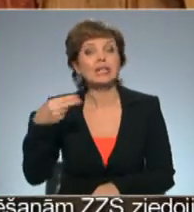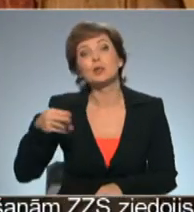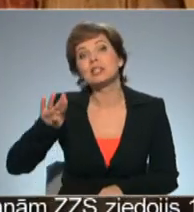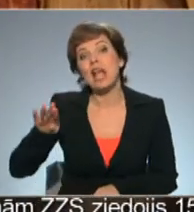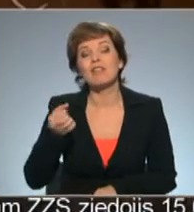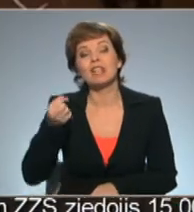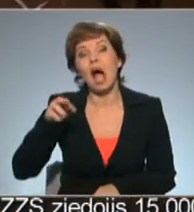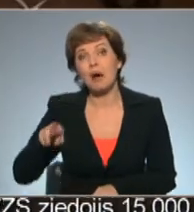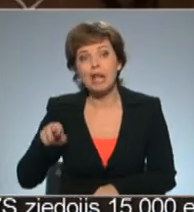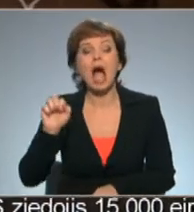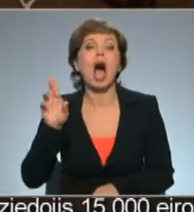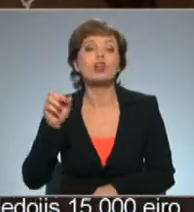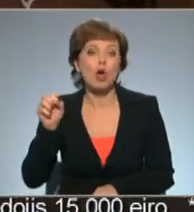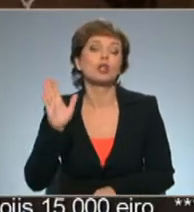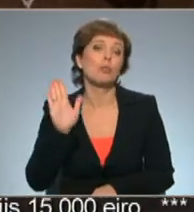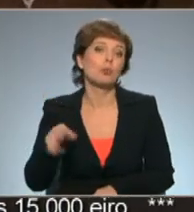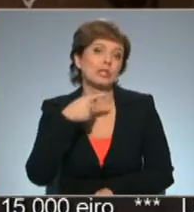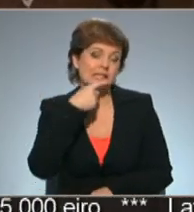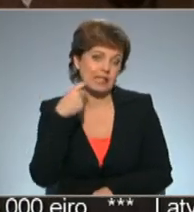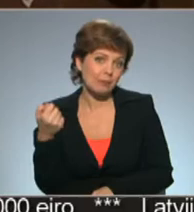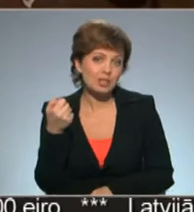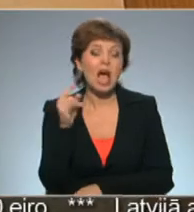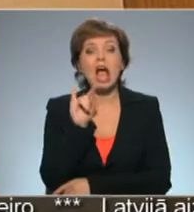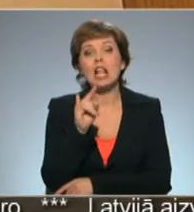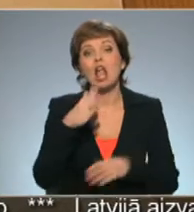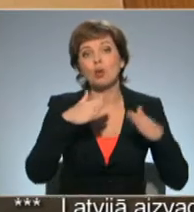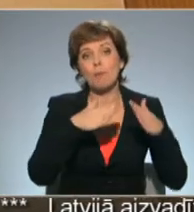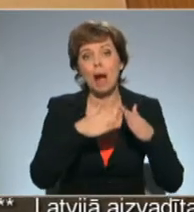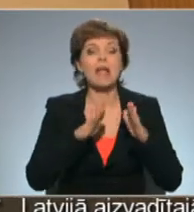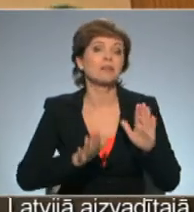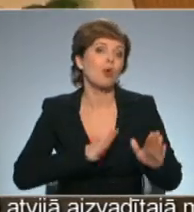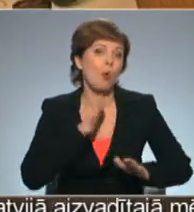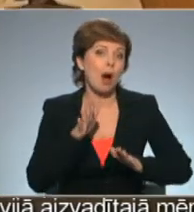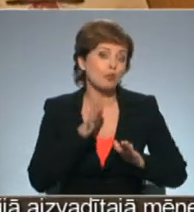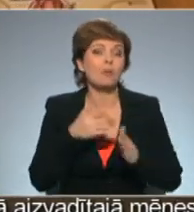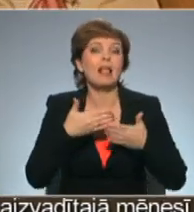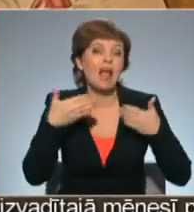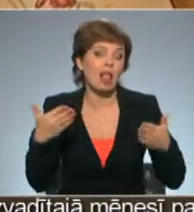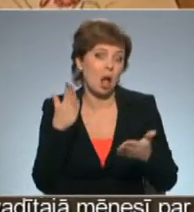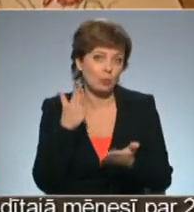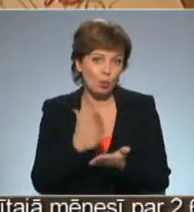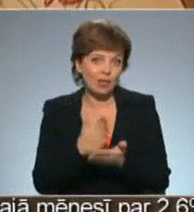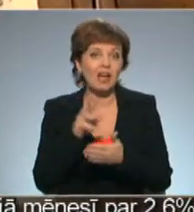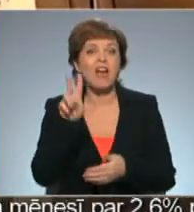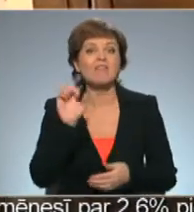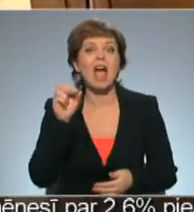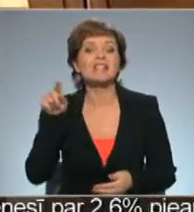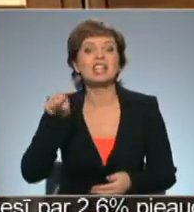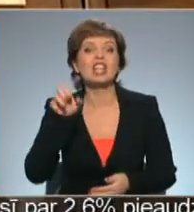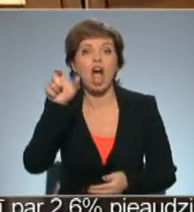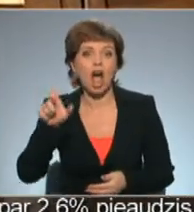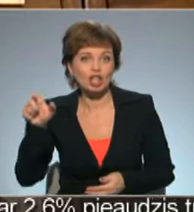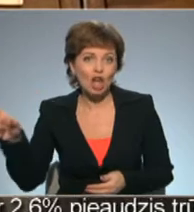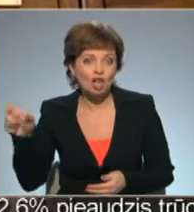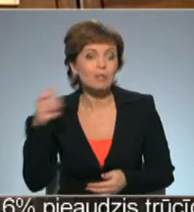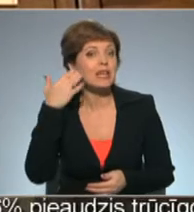Aprīlī Arnoldam Burovam apritēs 100, tāpēc leļu mājā jau tagad pošas lielajam notikumam. Vestēniešiem daudz ieceru, kā